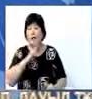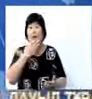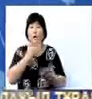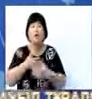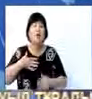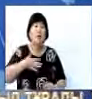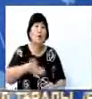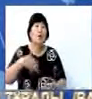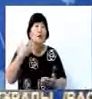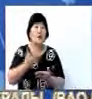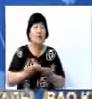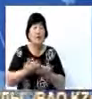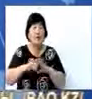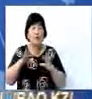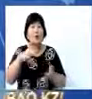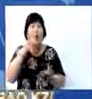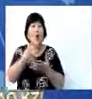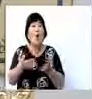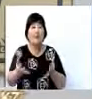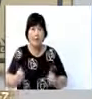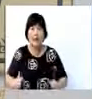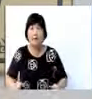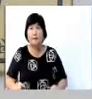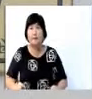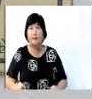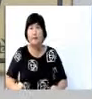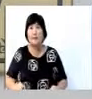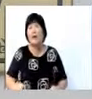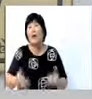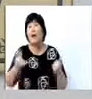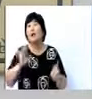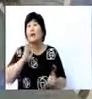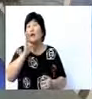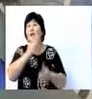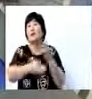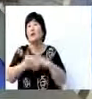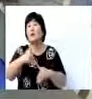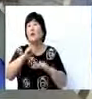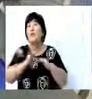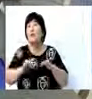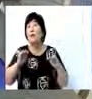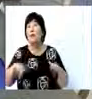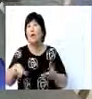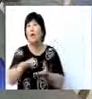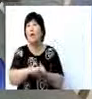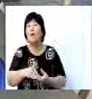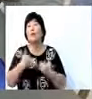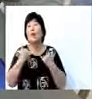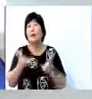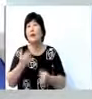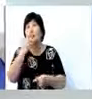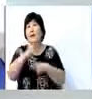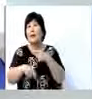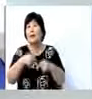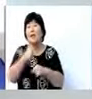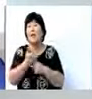өздерін толғандырған мәселелер бойынша жауап алды. Қазіргі таңда мүмкіндігі шектеулі балаларды қоғамға бейімдеу басты